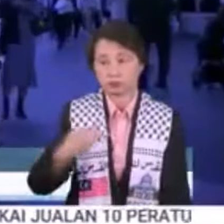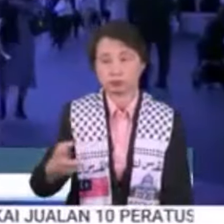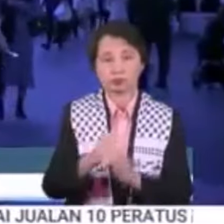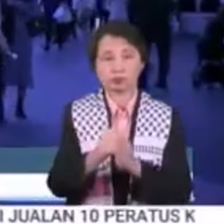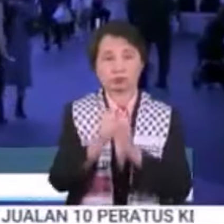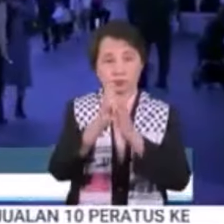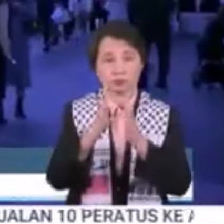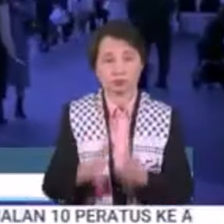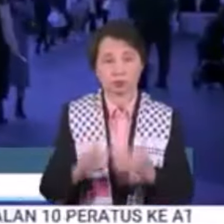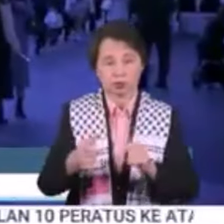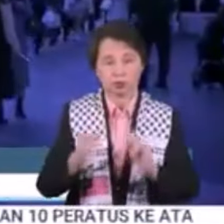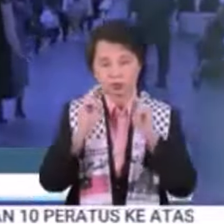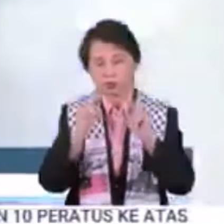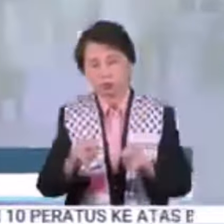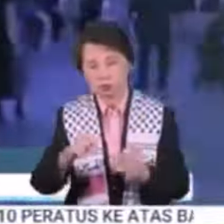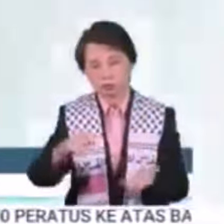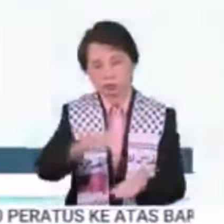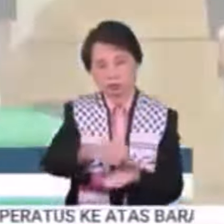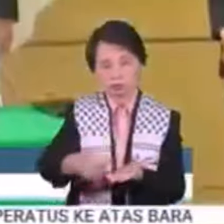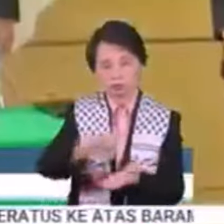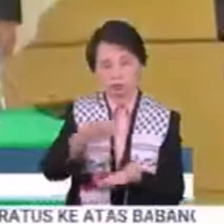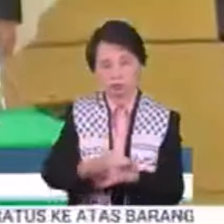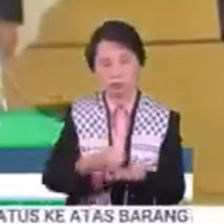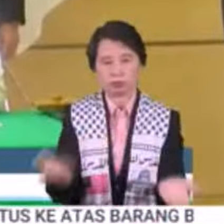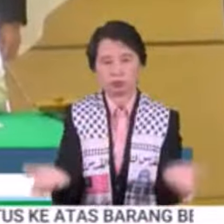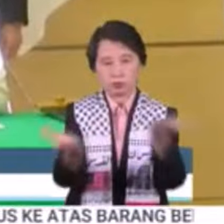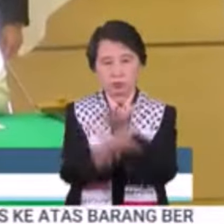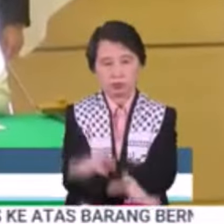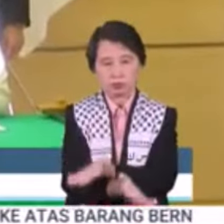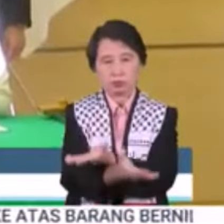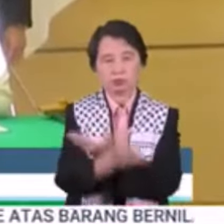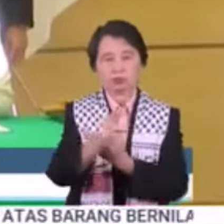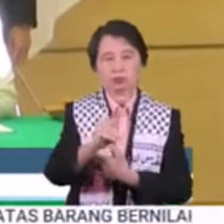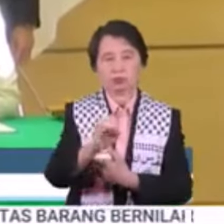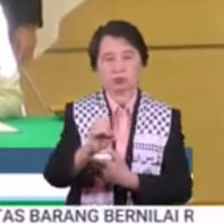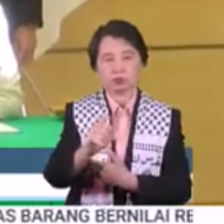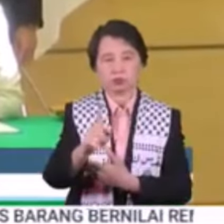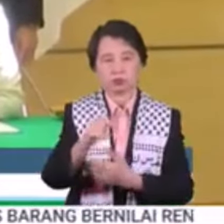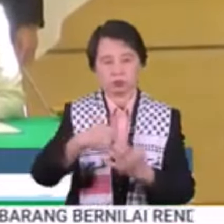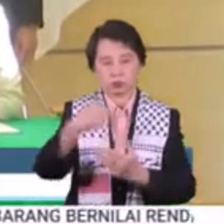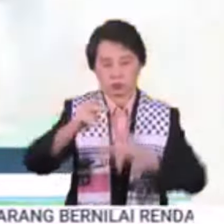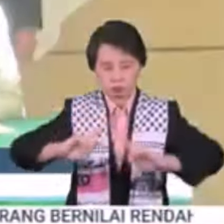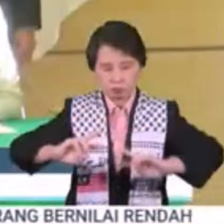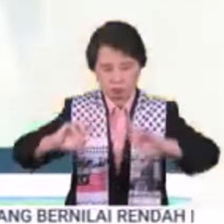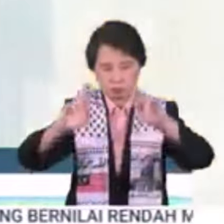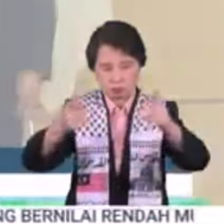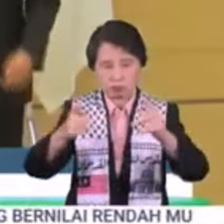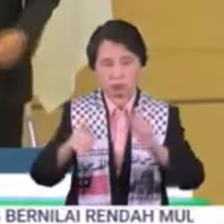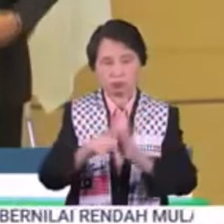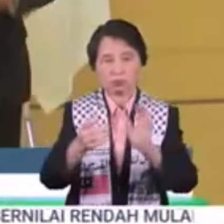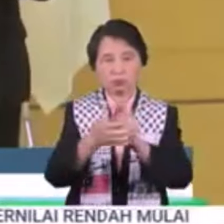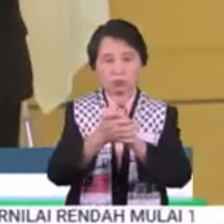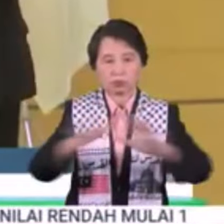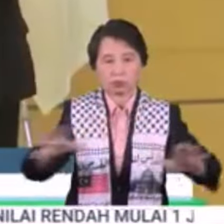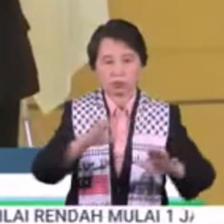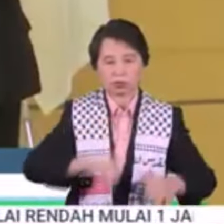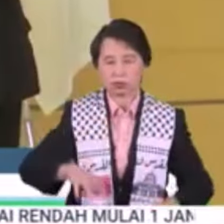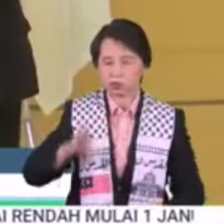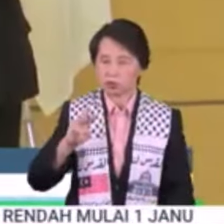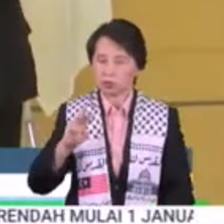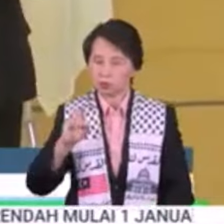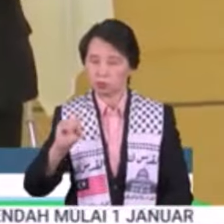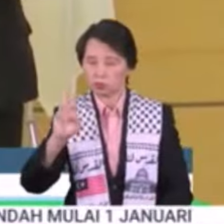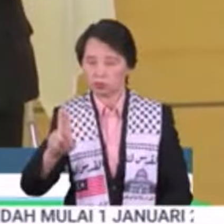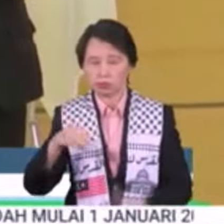pemimpin kemudiannya menyaksikan pemeteraian dan pertukaran nota bagi pelaksanaan program peningkatan kapasiti keselamatan dan memorandum